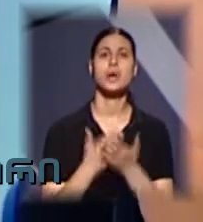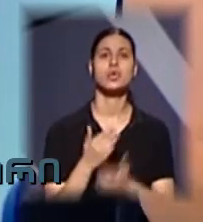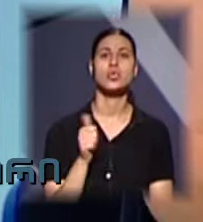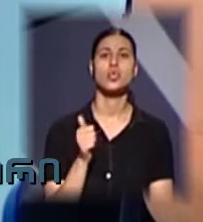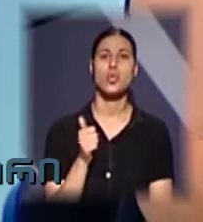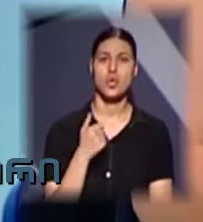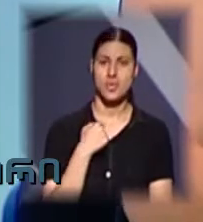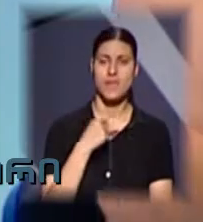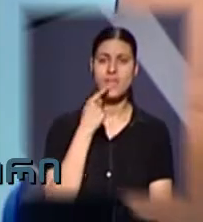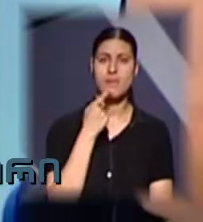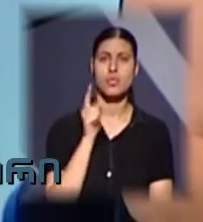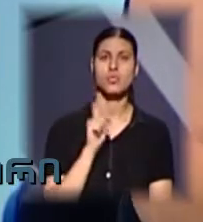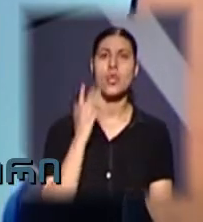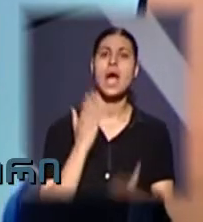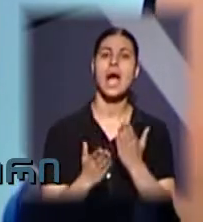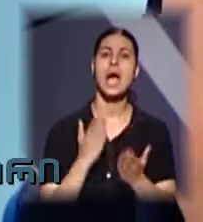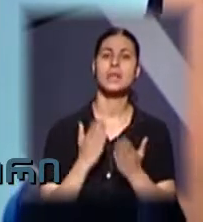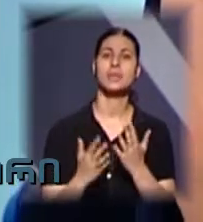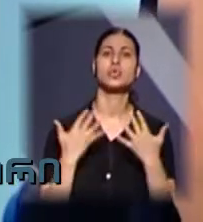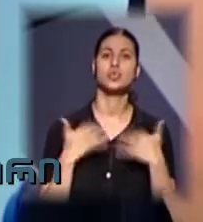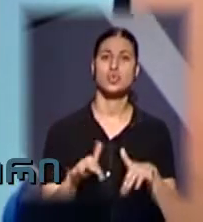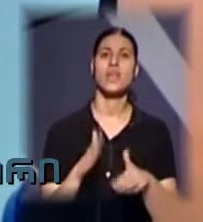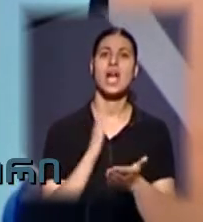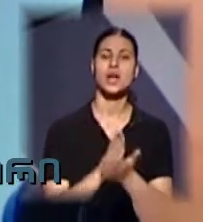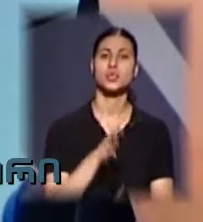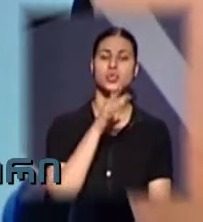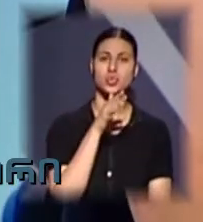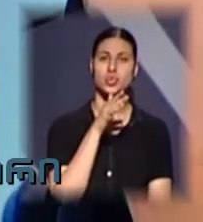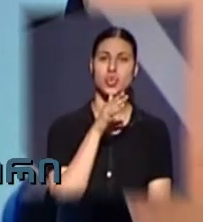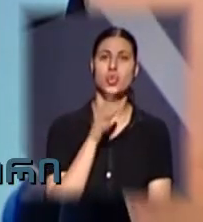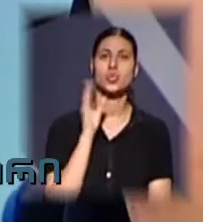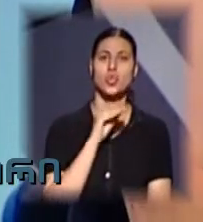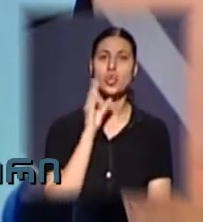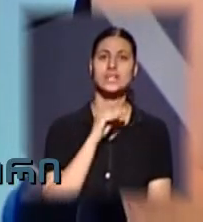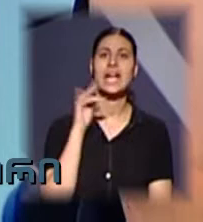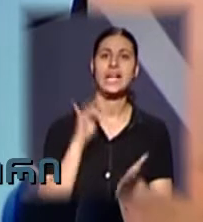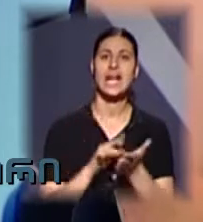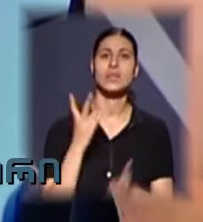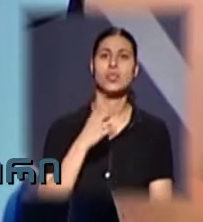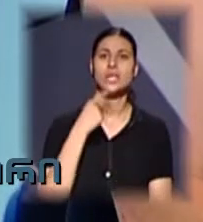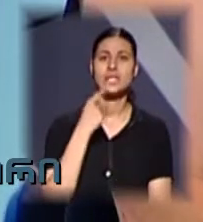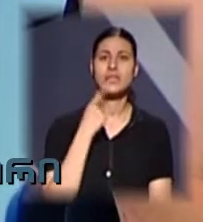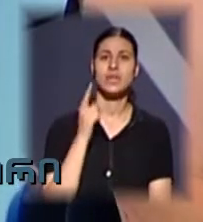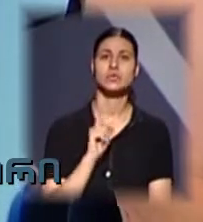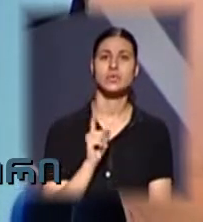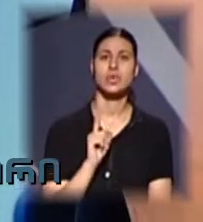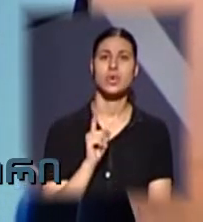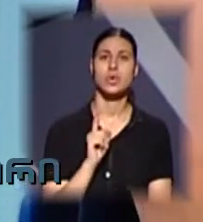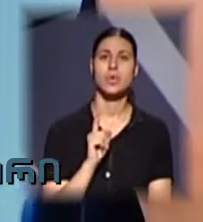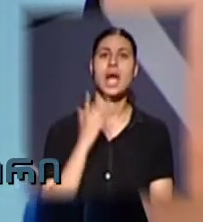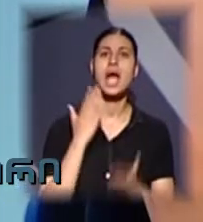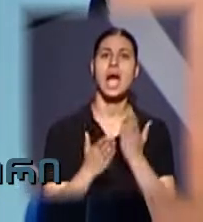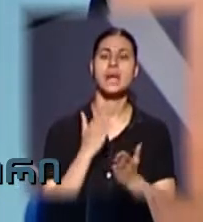ზუსტად მაგას ვამბობ რომ ალბათ უკვე დადგა დრო, როცა ქალაქმა უნდა თქვას, რომ